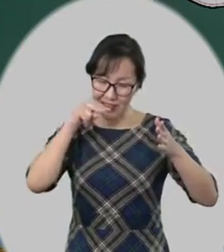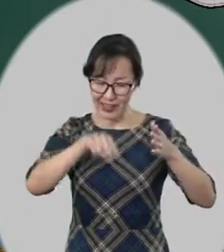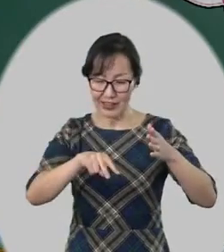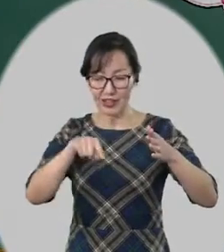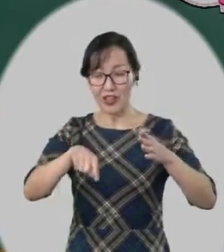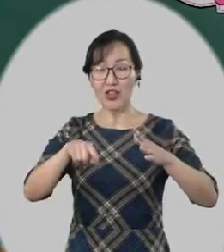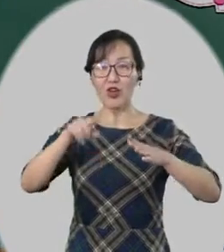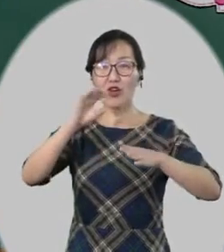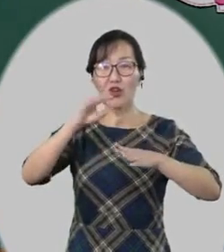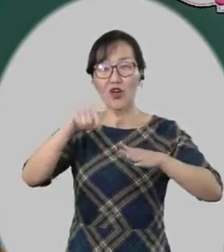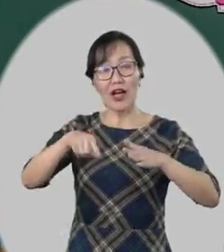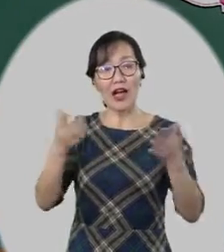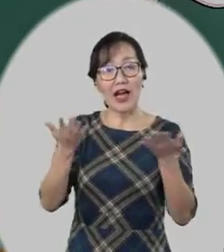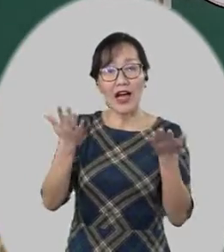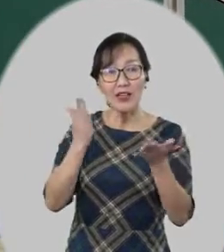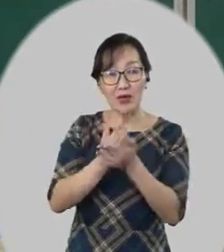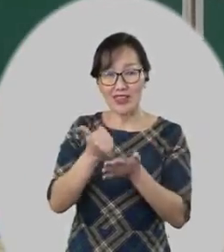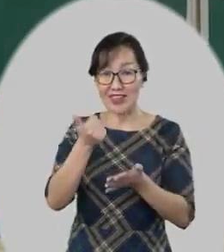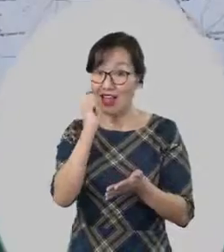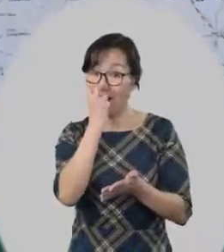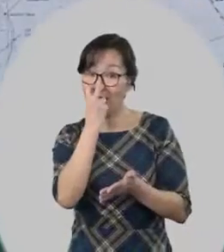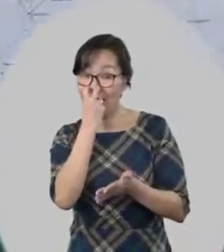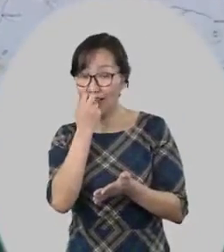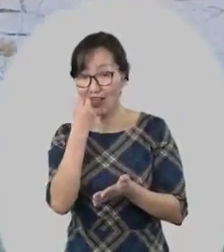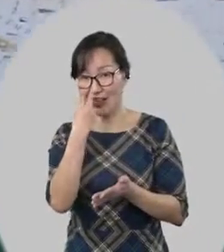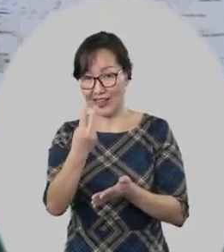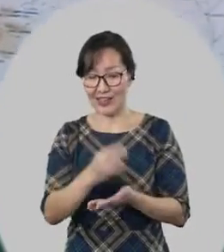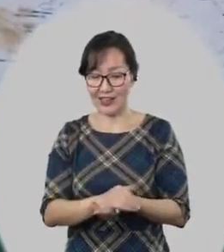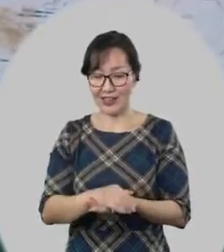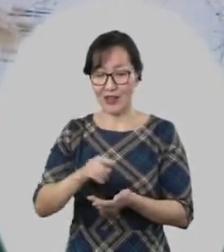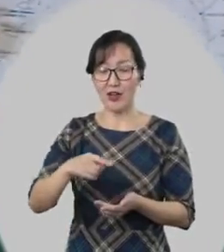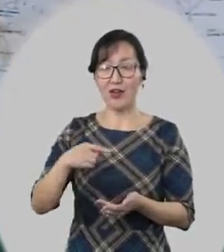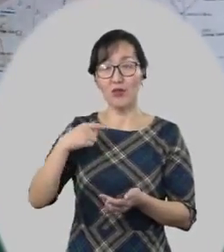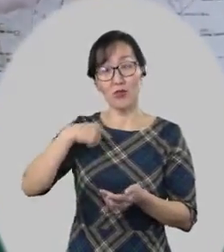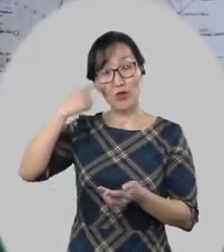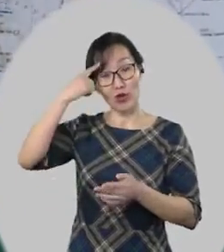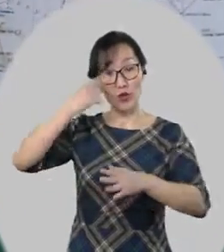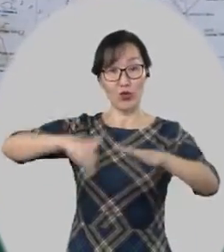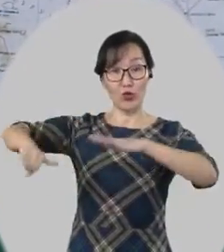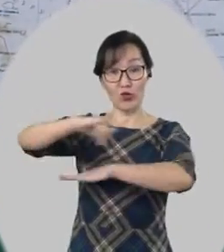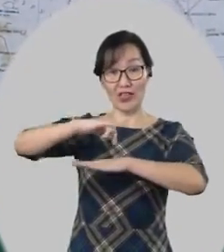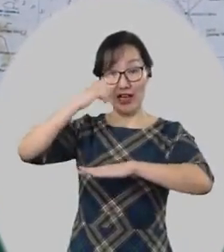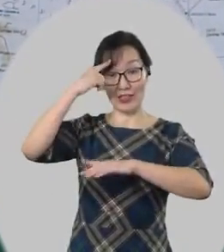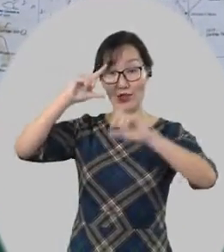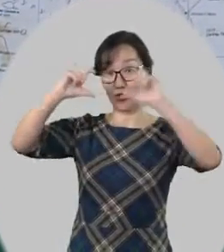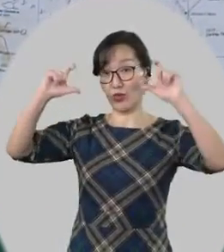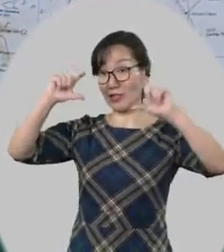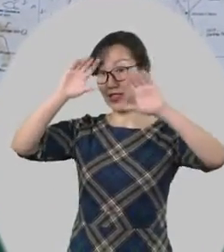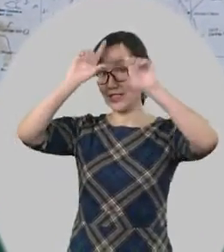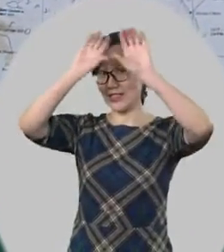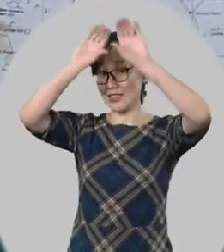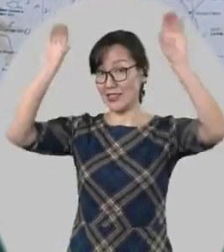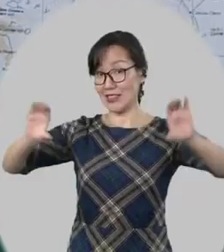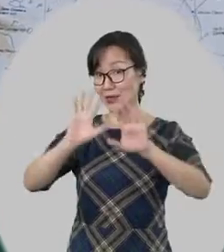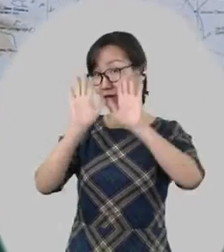хаана байгаа вэ гэдгийг сайн ажиглаж харъя. За, мэдээж энэ бол бидний Монгол улсын газрын зураг байж гээд. Монгол улсын газрын зургаа бид